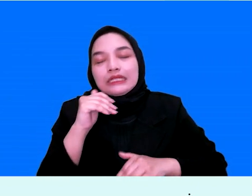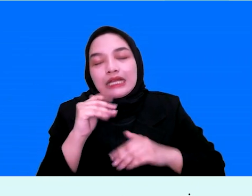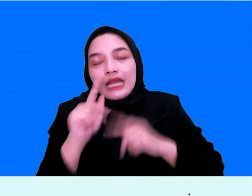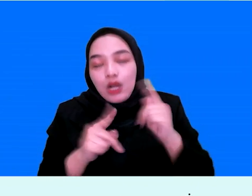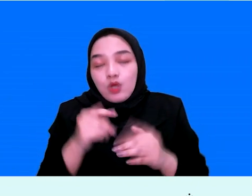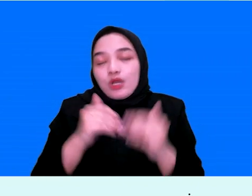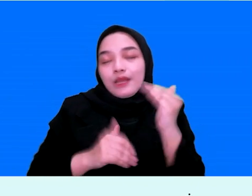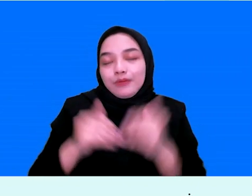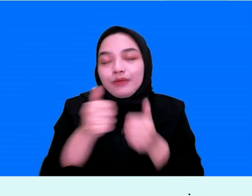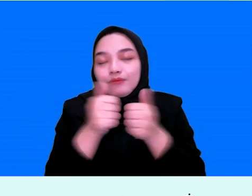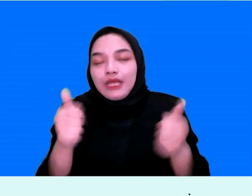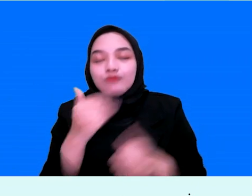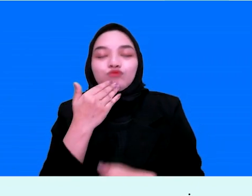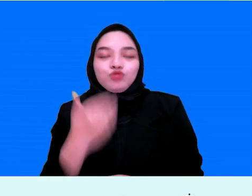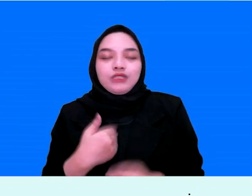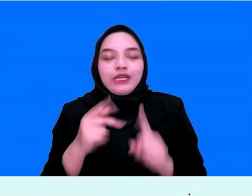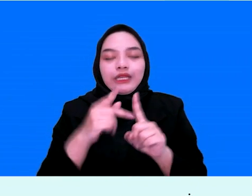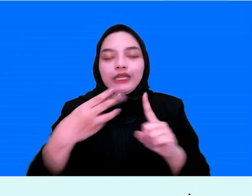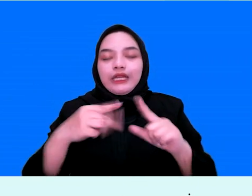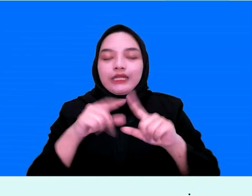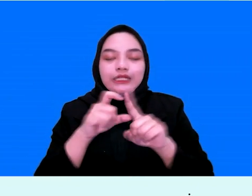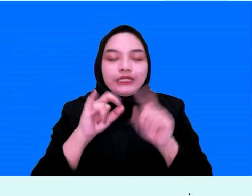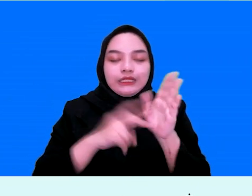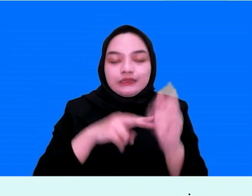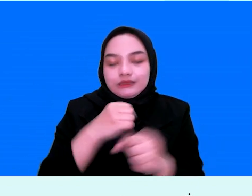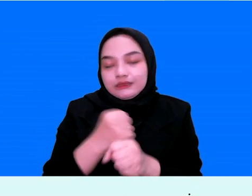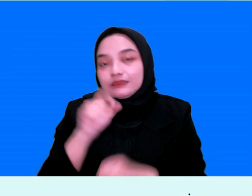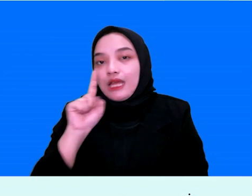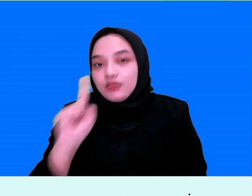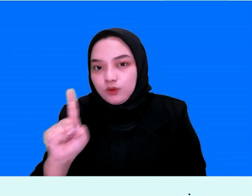kami memberikan impact medium.